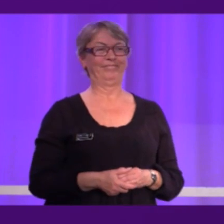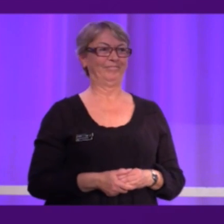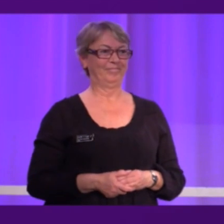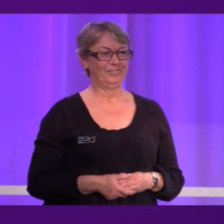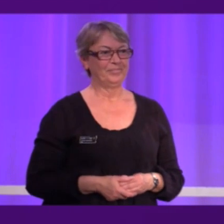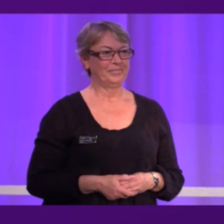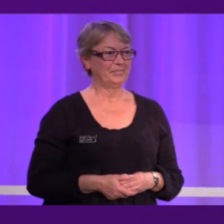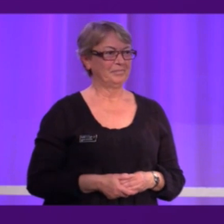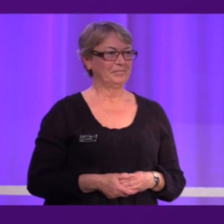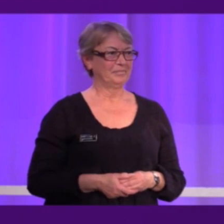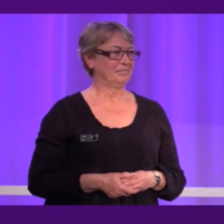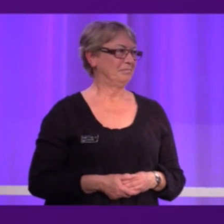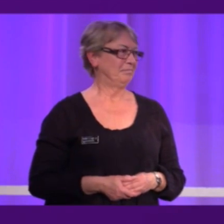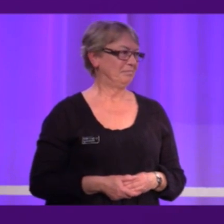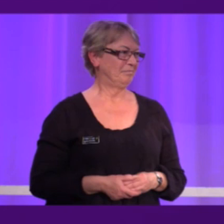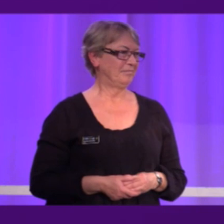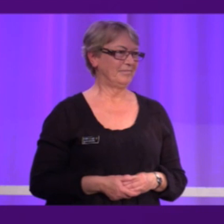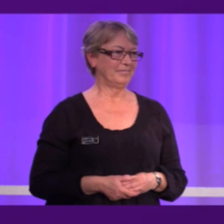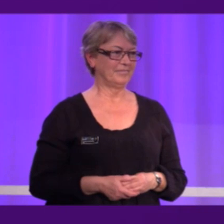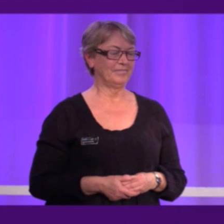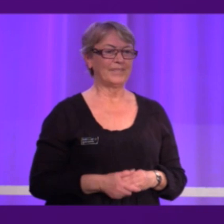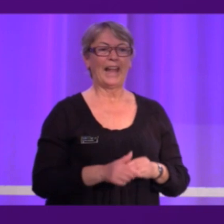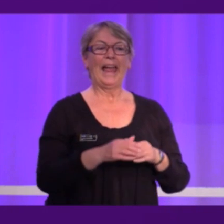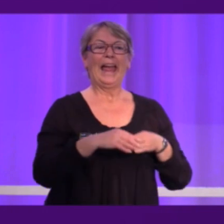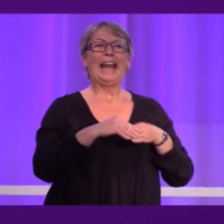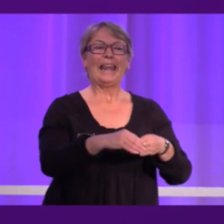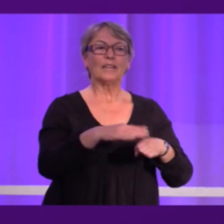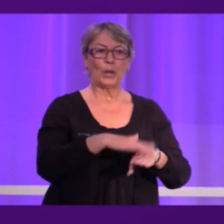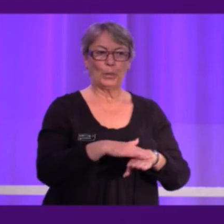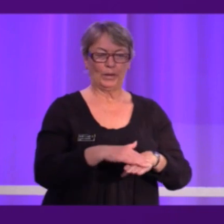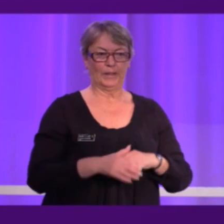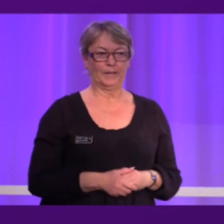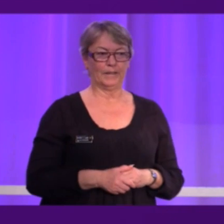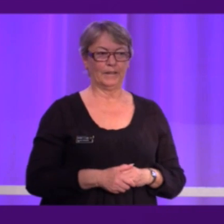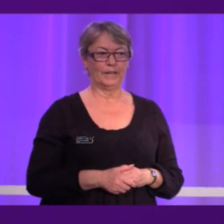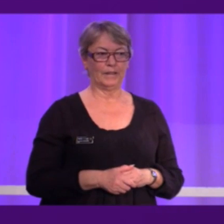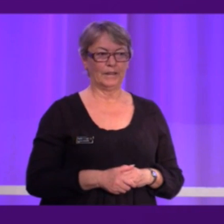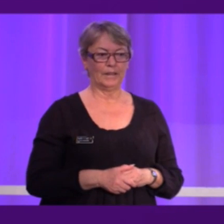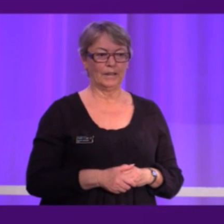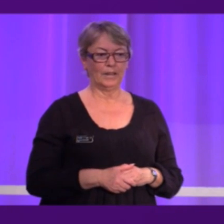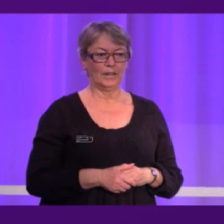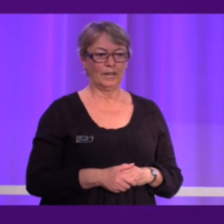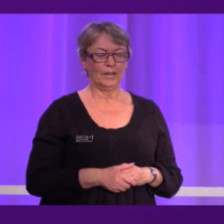ögon. Flinande ansikte med normala ögon. Ledarhund. Före.